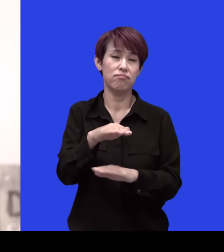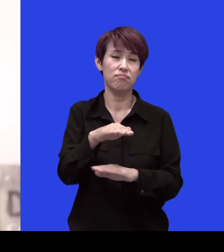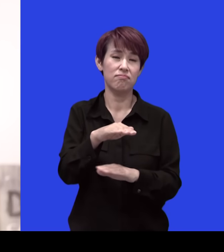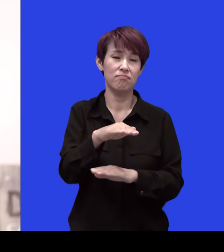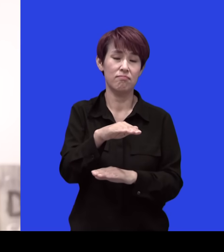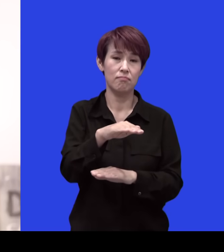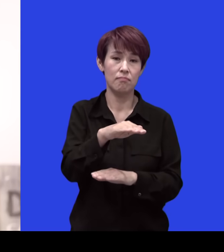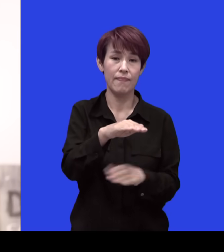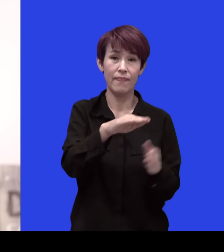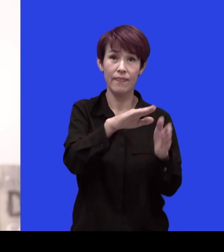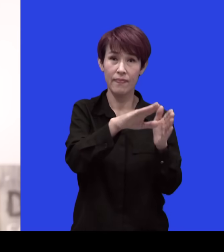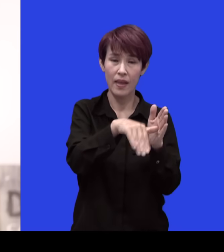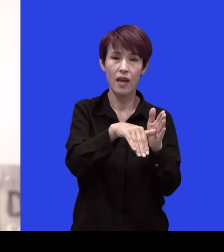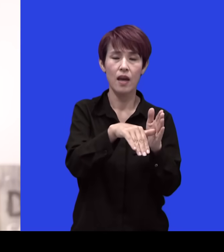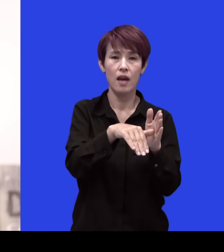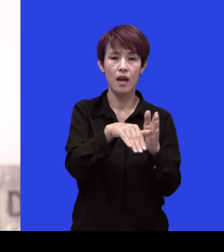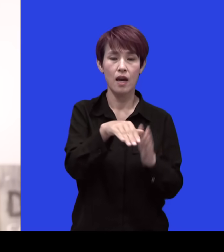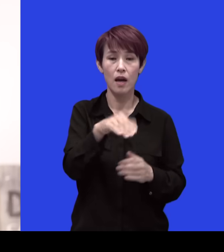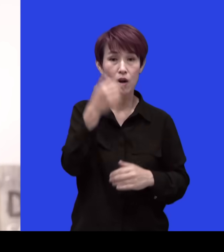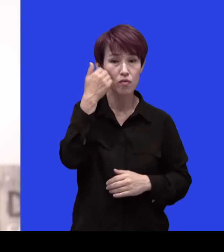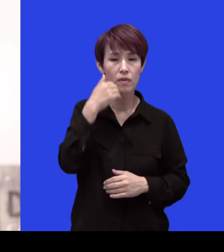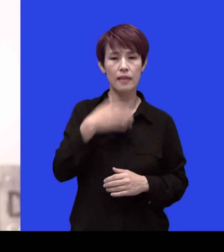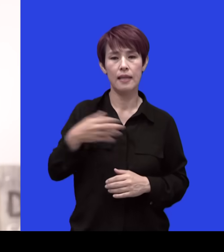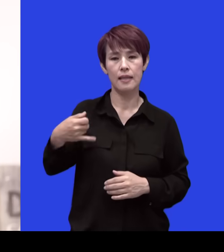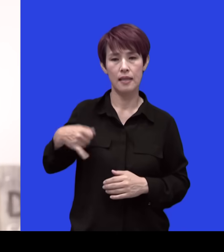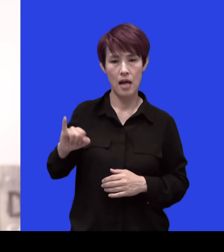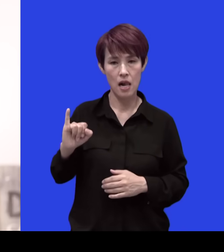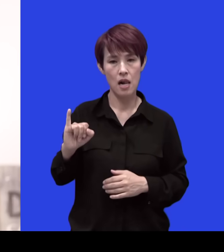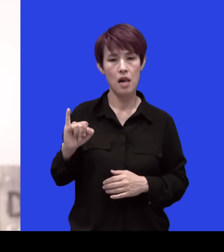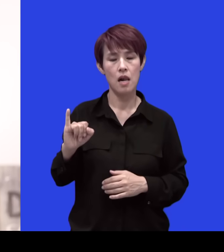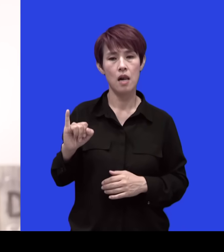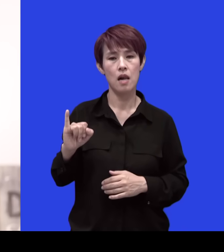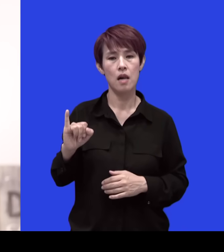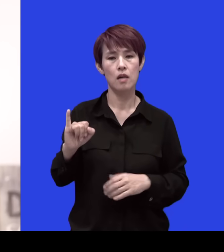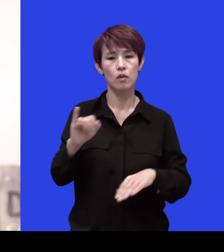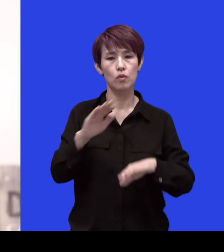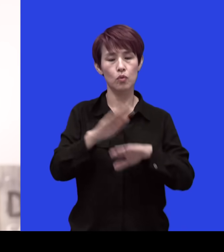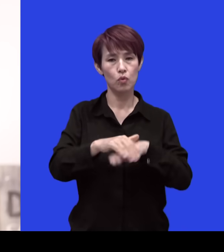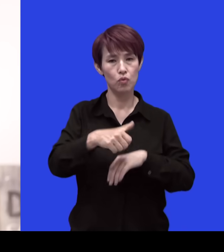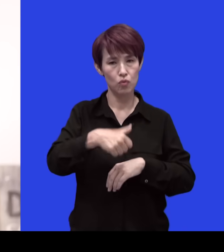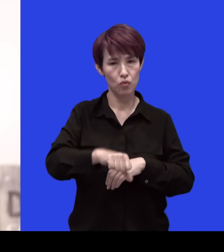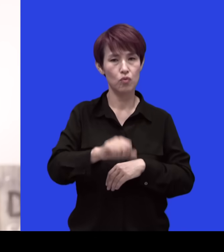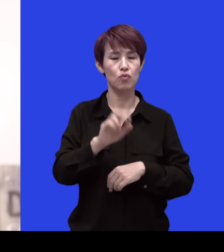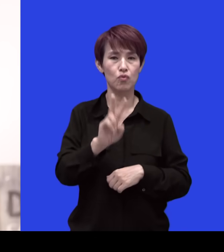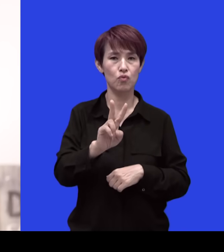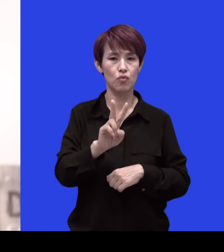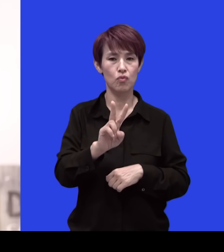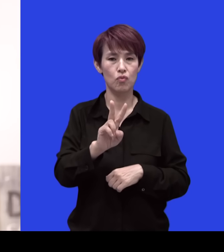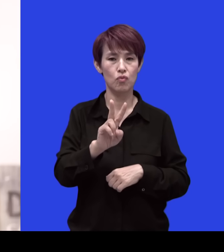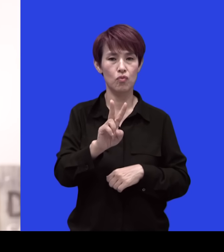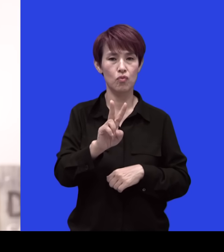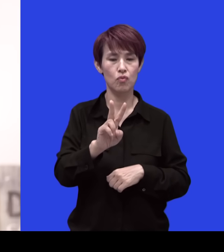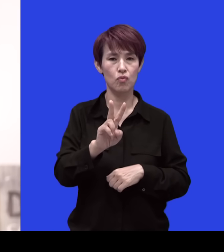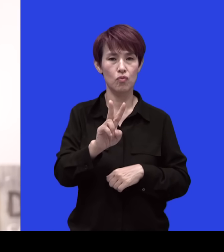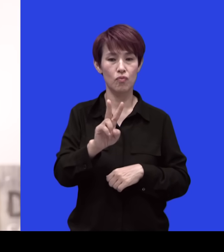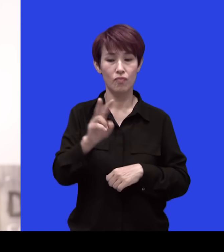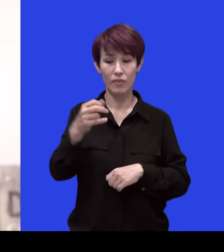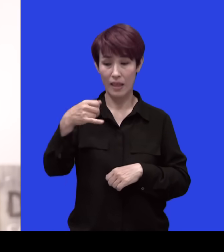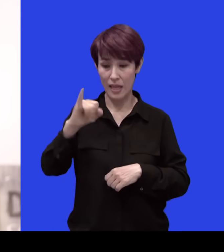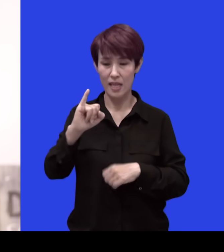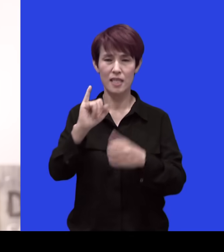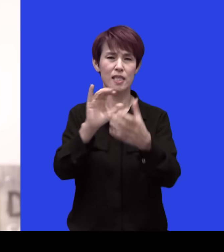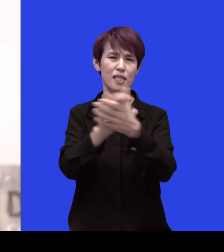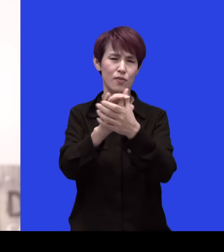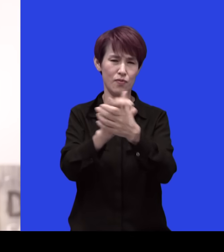그때 누구 탔냐면 이제 우리 딸하고 애들 둘. 손주도 예. 예. 그리고 우리 딸 친구가 있었어요.